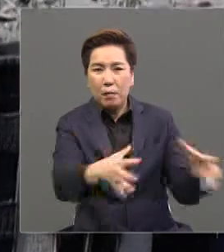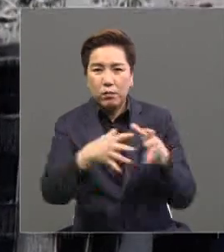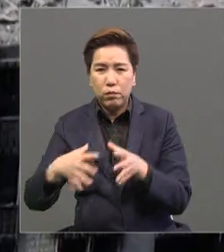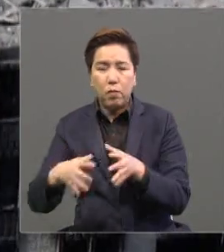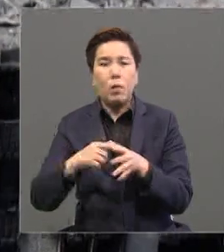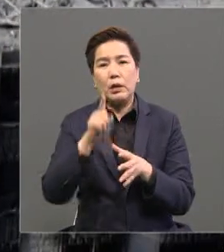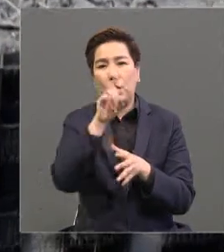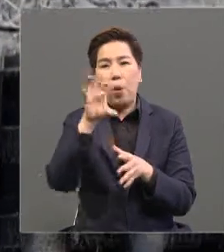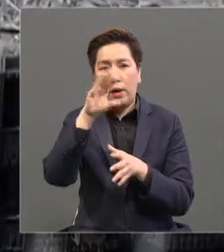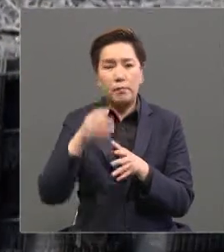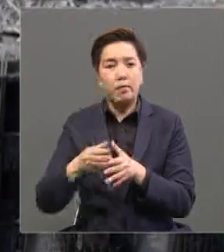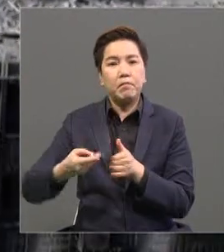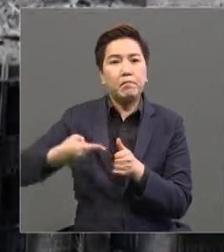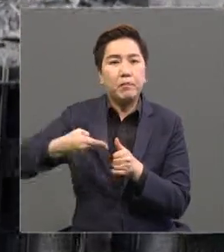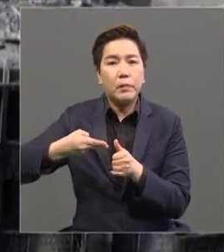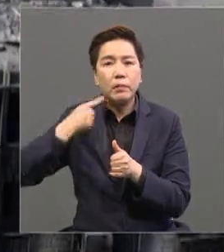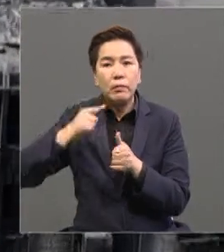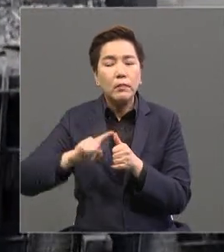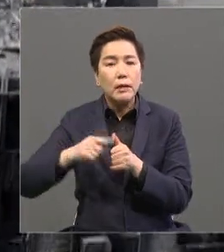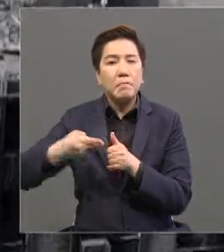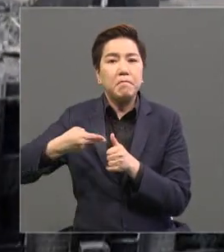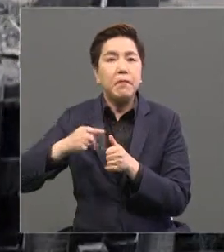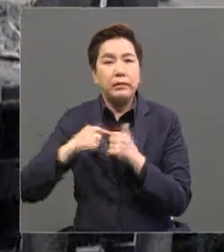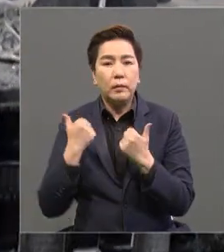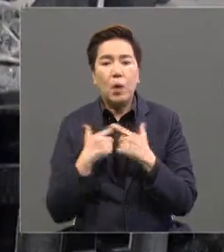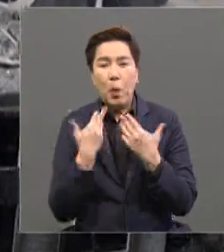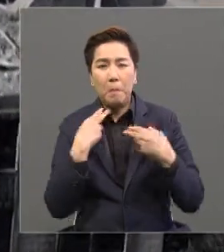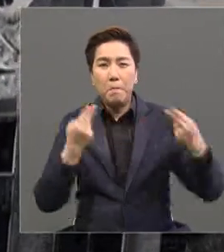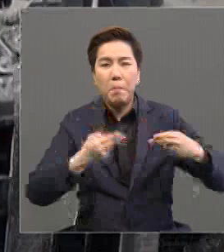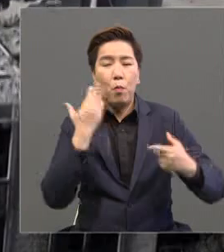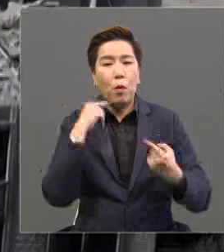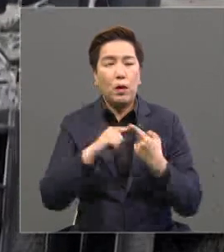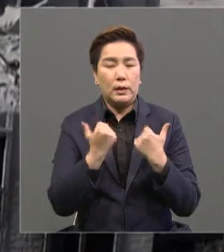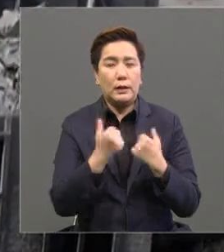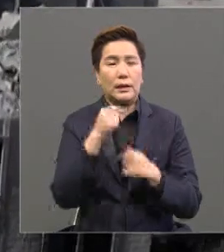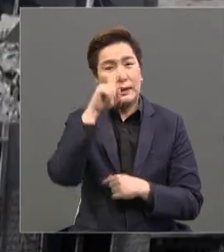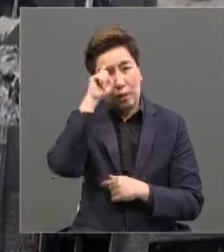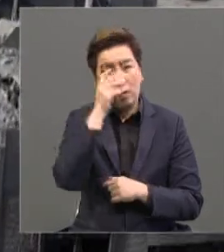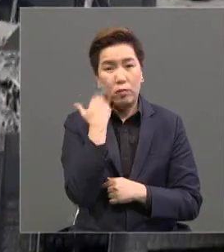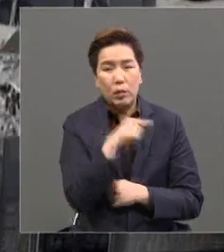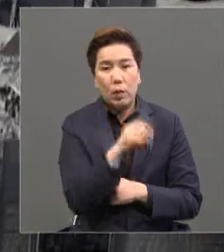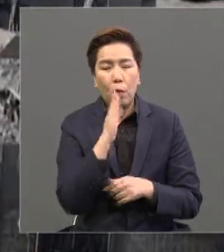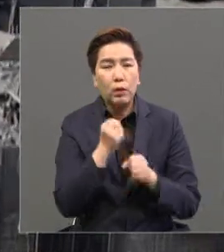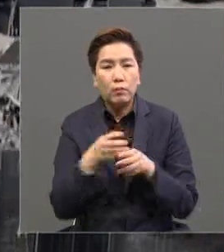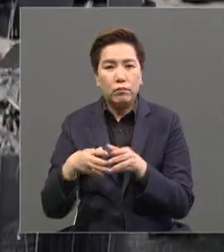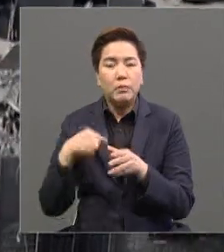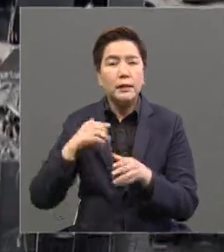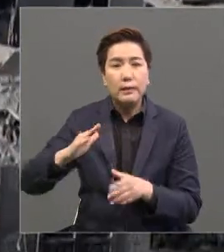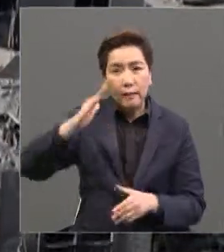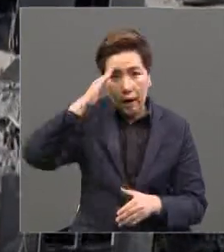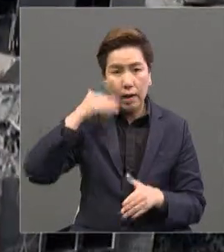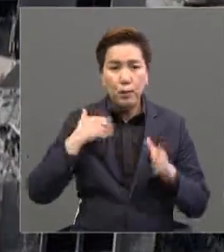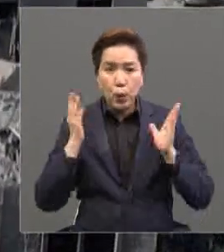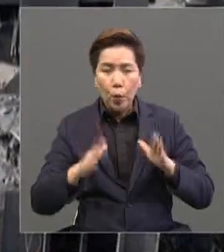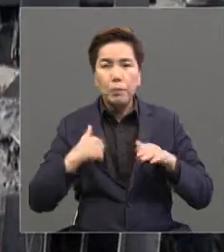150คนไปเป็นตัวประกันค่ะนับตั้งแต่เปิดฉากโจมตีเมื่อวันเสาร์ที่ผ่านมาซึ่งตัวประกันก็มีทั้งทหาร